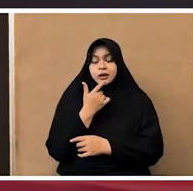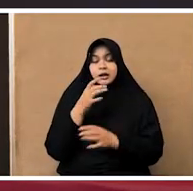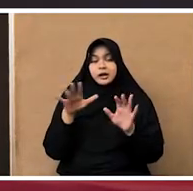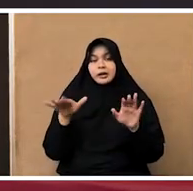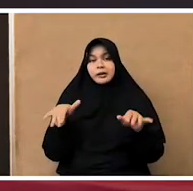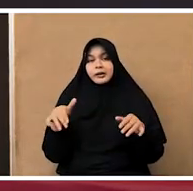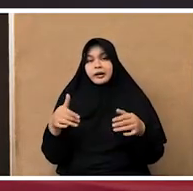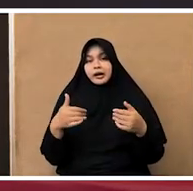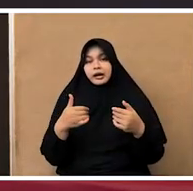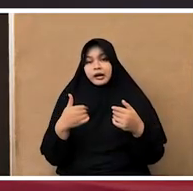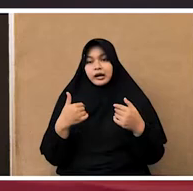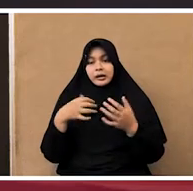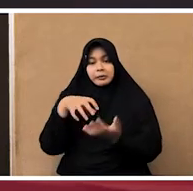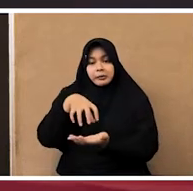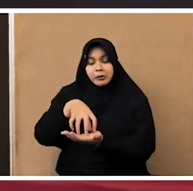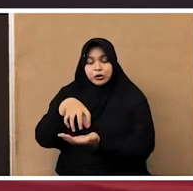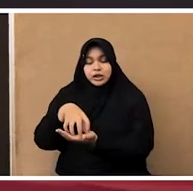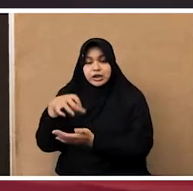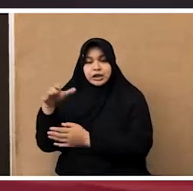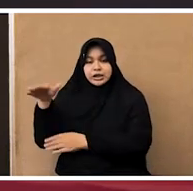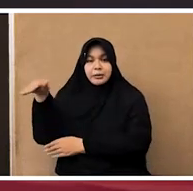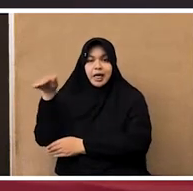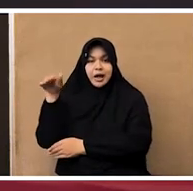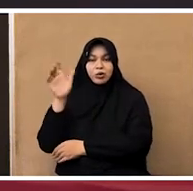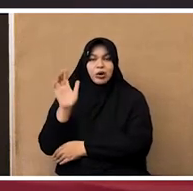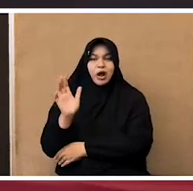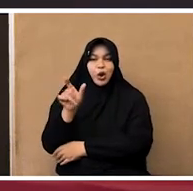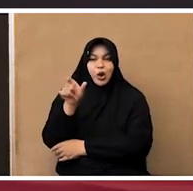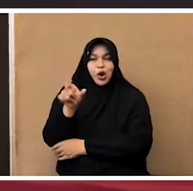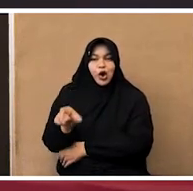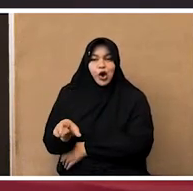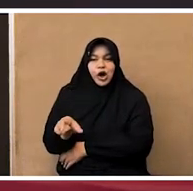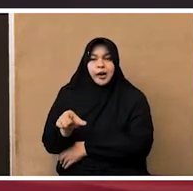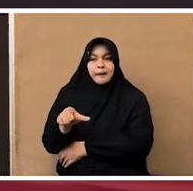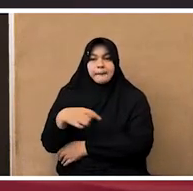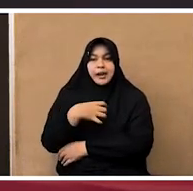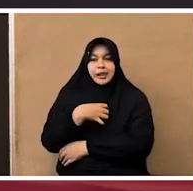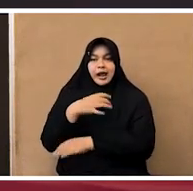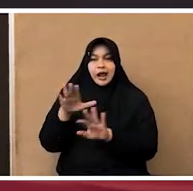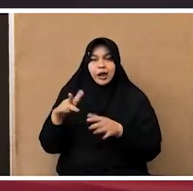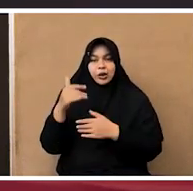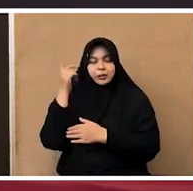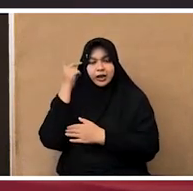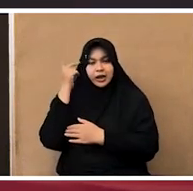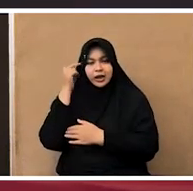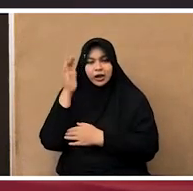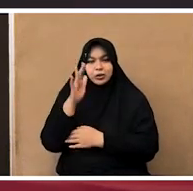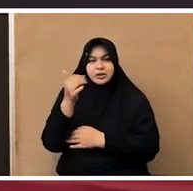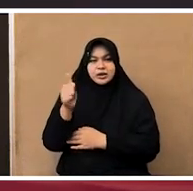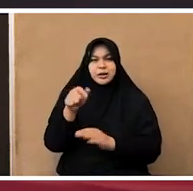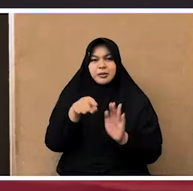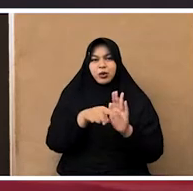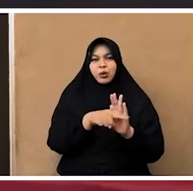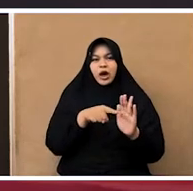pelakunya kalau dia mental itu intelektual itu kan menjadi faktor yang mengurangi hukuman